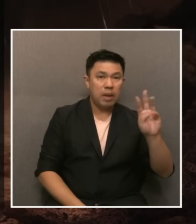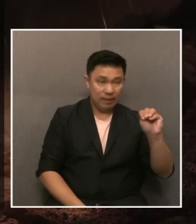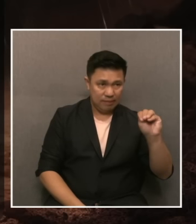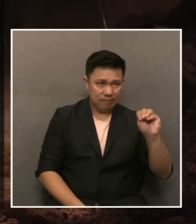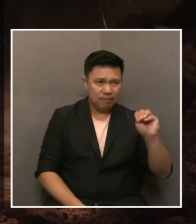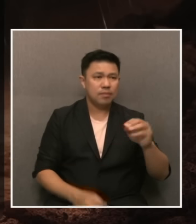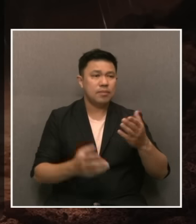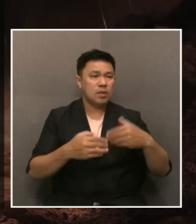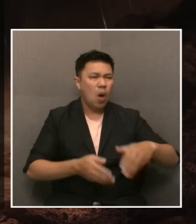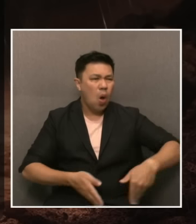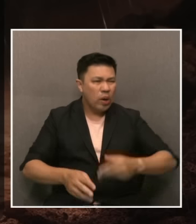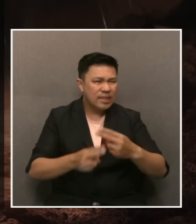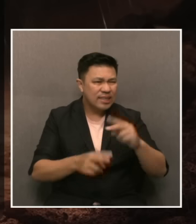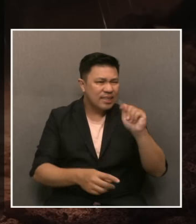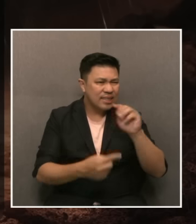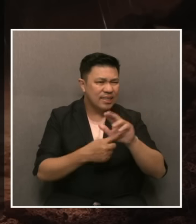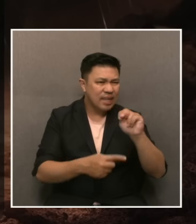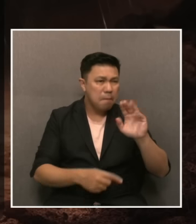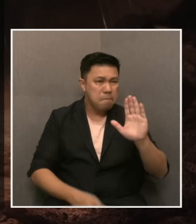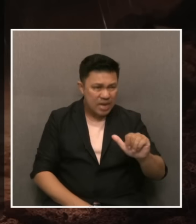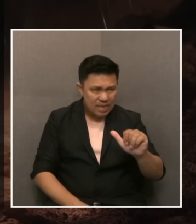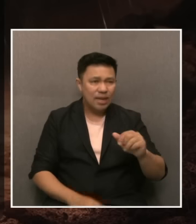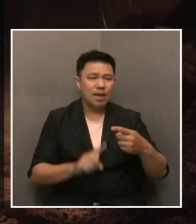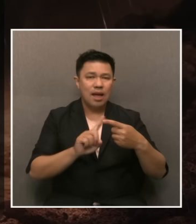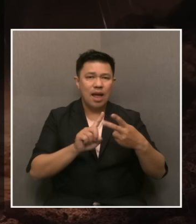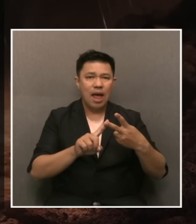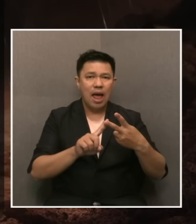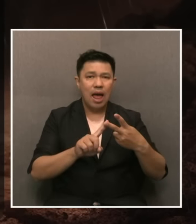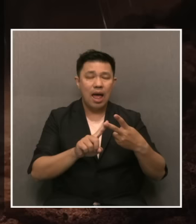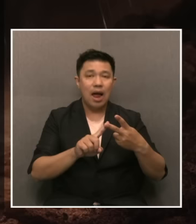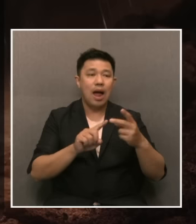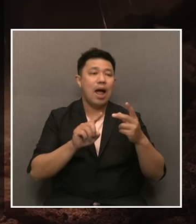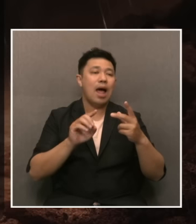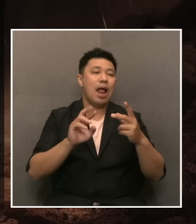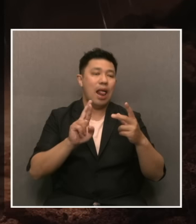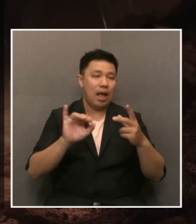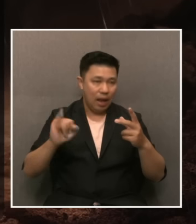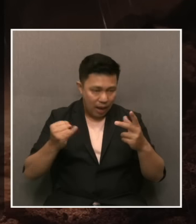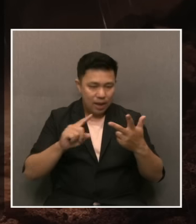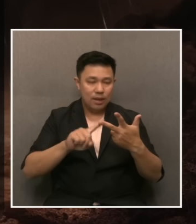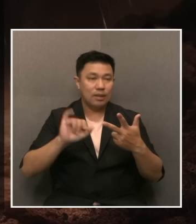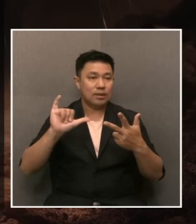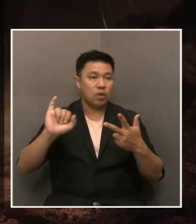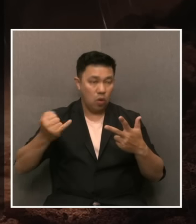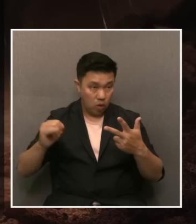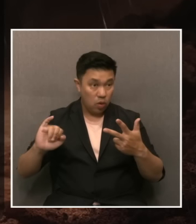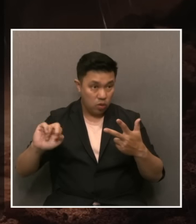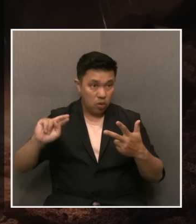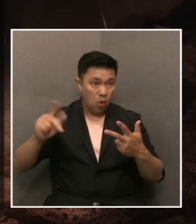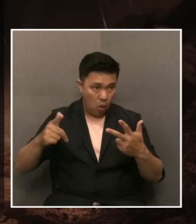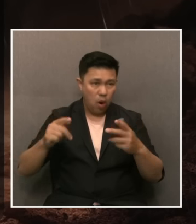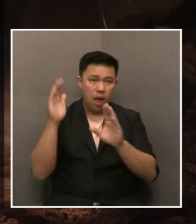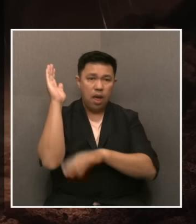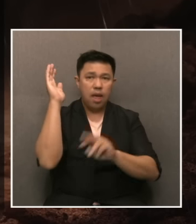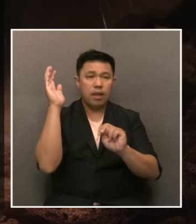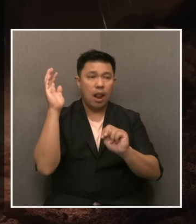อำเภอี็งและอำเภอฮี้ง. Share handsRodasar น้ำ สูงวัดตะ